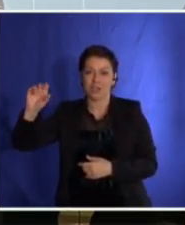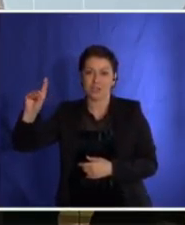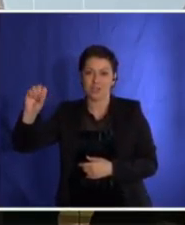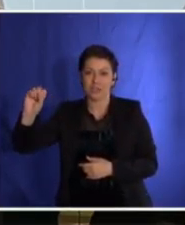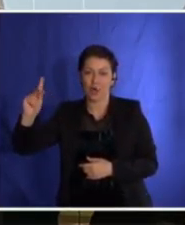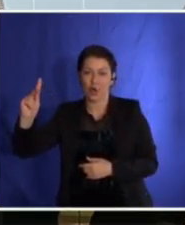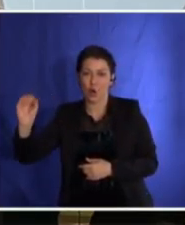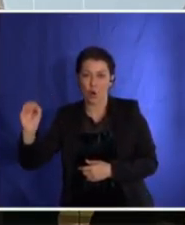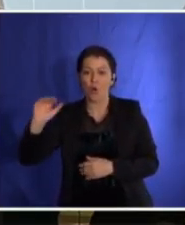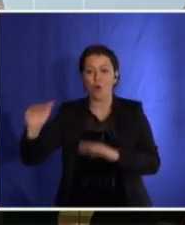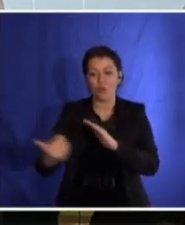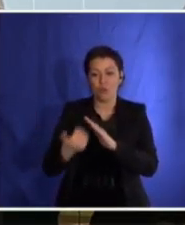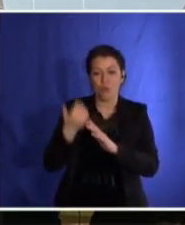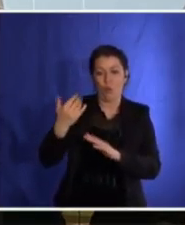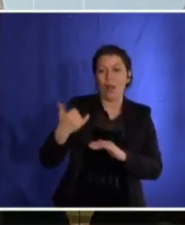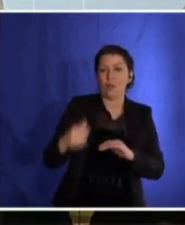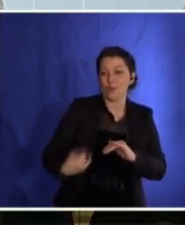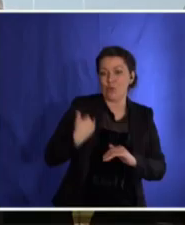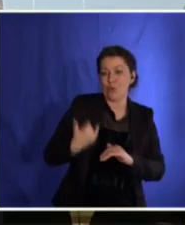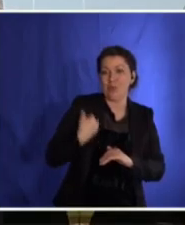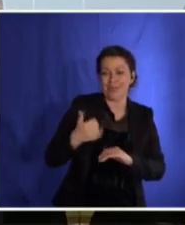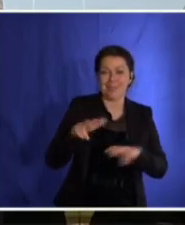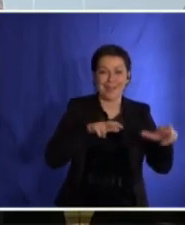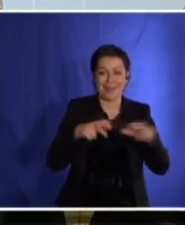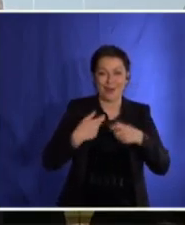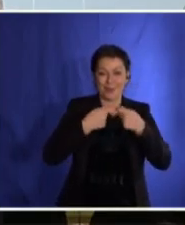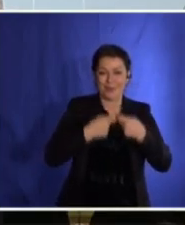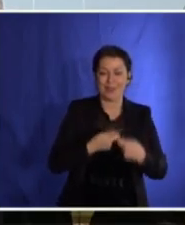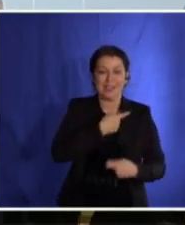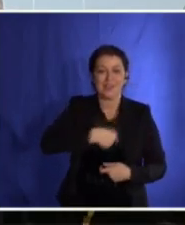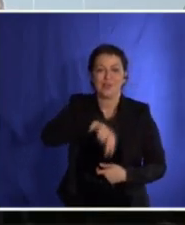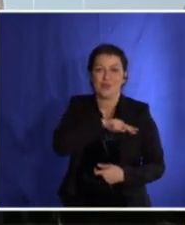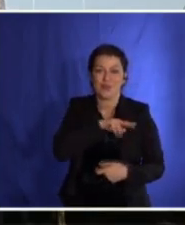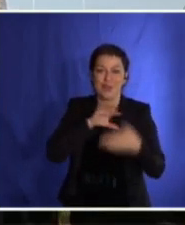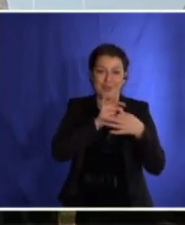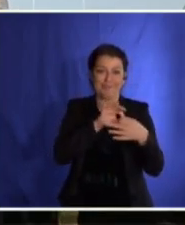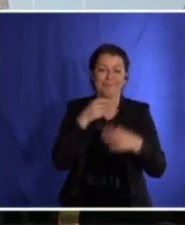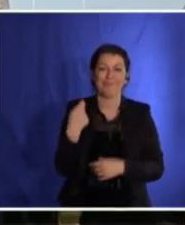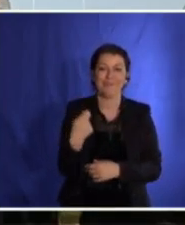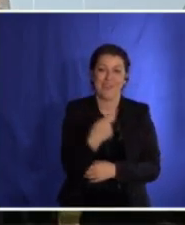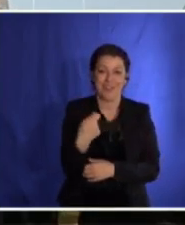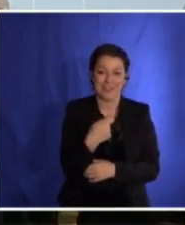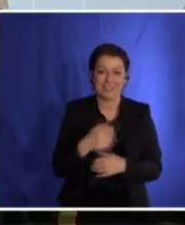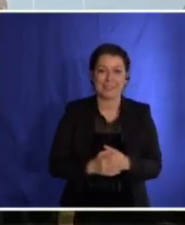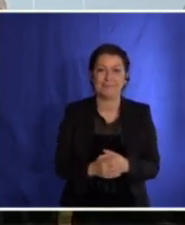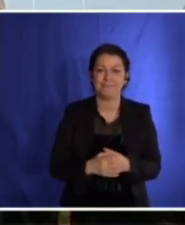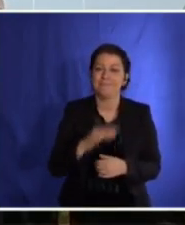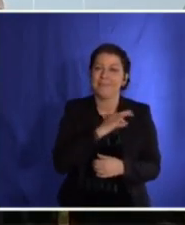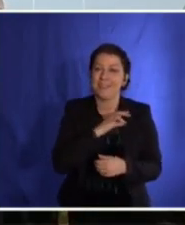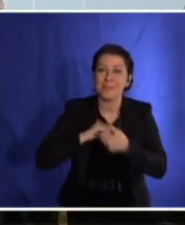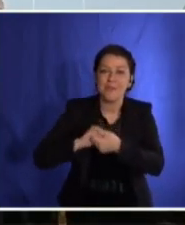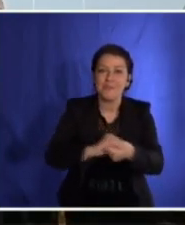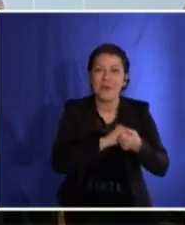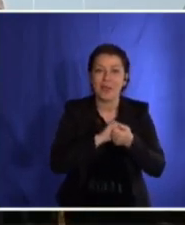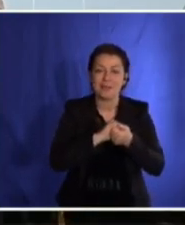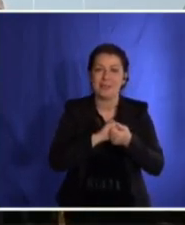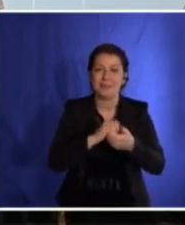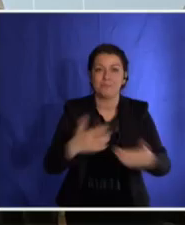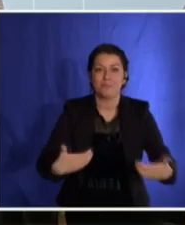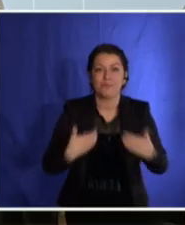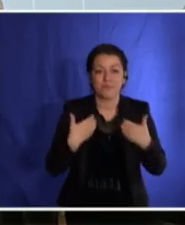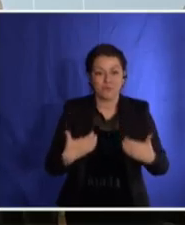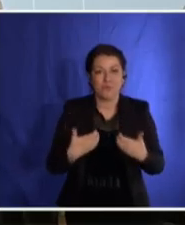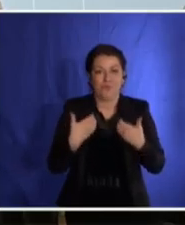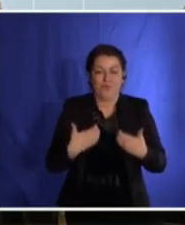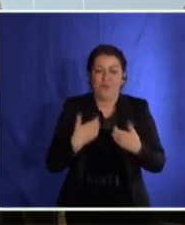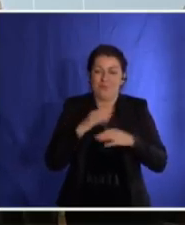jüngsten Regierungsmitglied, zuständig für Finanzen. Liebe Freunde, ich freue mich auf unsere gemeinsame